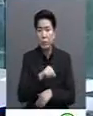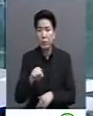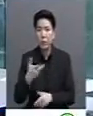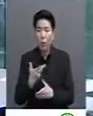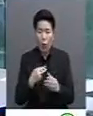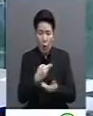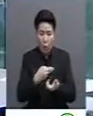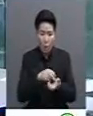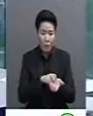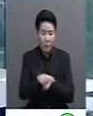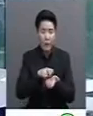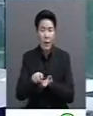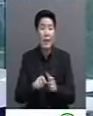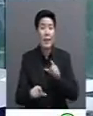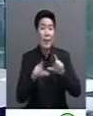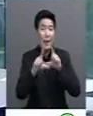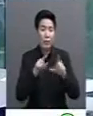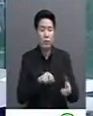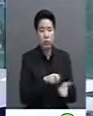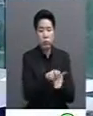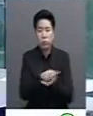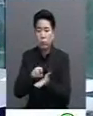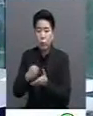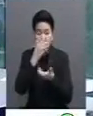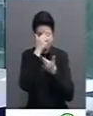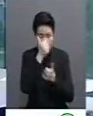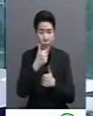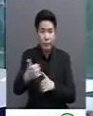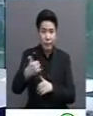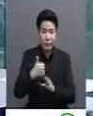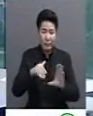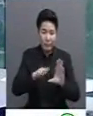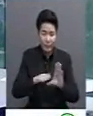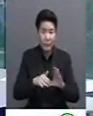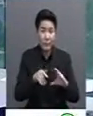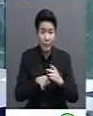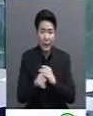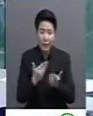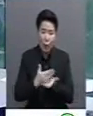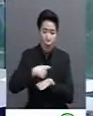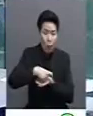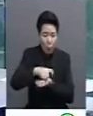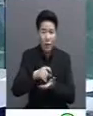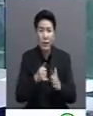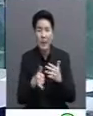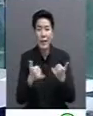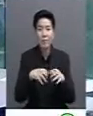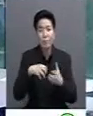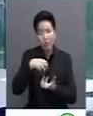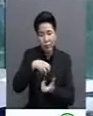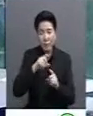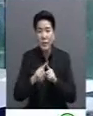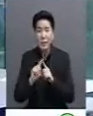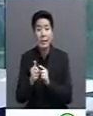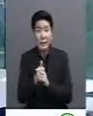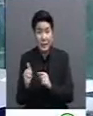จะส่งข้อความไปทางไลน์ส่วนตัวของแต่ละคนนะฮะใครสนใจก็มาเข้าลงทะเบียนเสร็จปุ๊บโอนเงินนะฮะถึงจะเข้ามาเล่นพนันได ้ ป